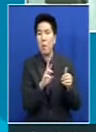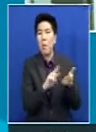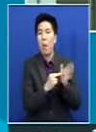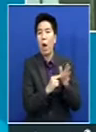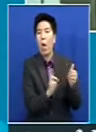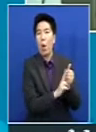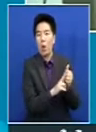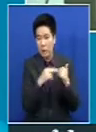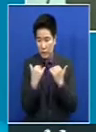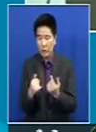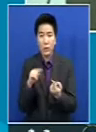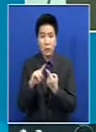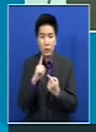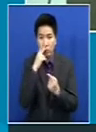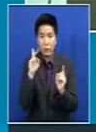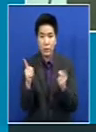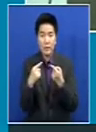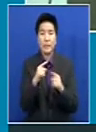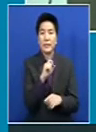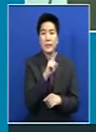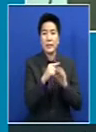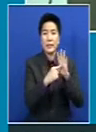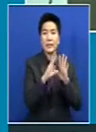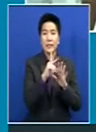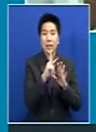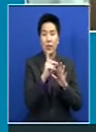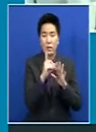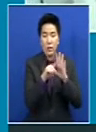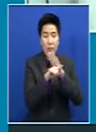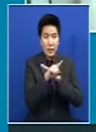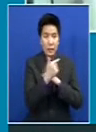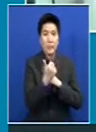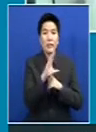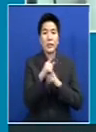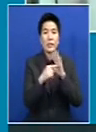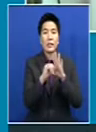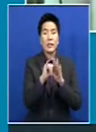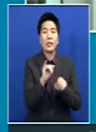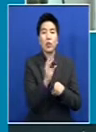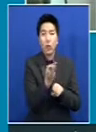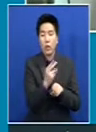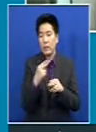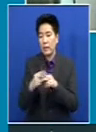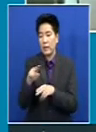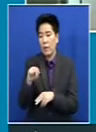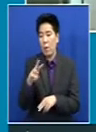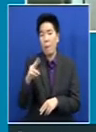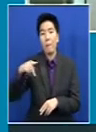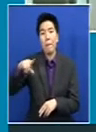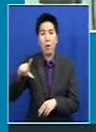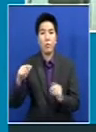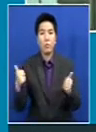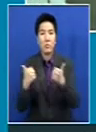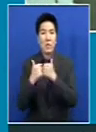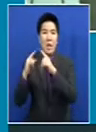ค่รองคู่เอกเท่านั้นวันนี้คู่เอกของรายการวันนี้มาดูศักชัยน้อยเอ็มยูเดนนะครับนักชกฟอร์มที่กำลังสดเหลือเกินนะครับเจอกับนวพลพีเคแสนชัยมวยไทยยิ